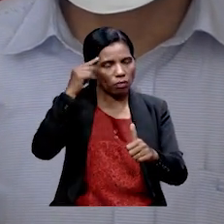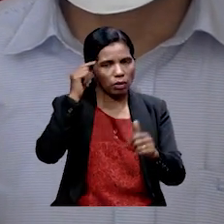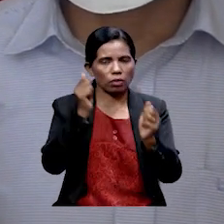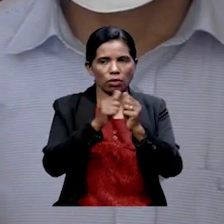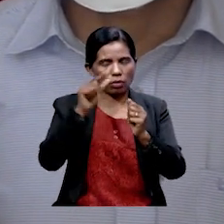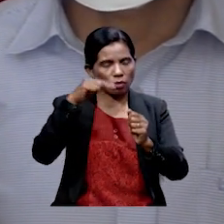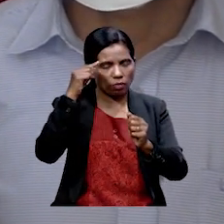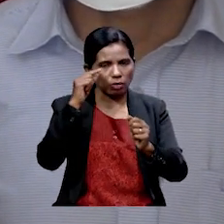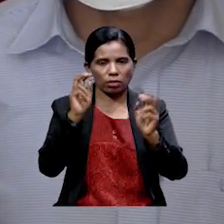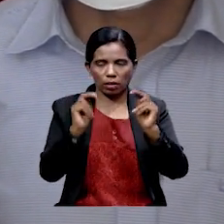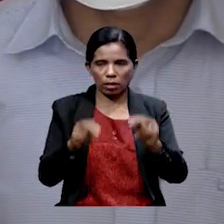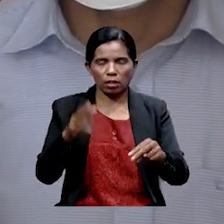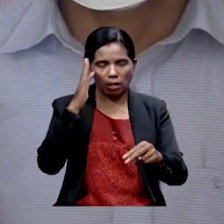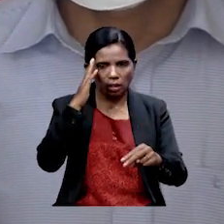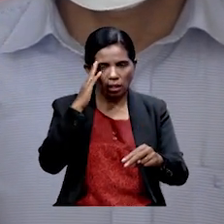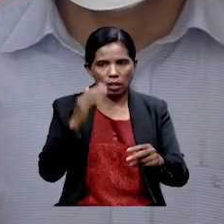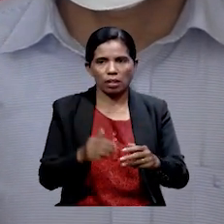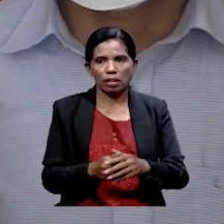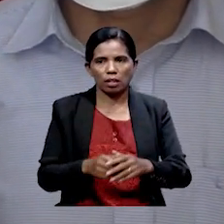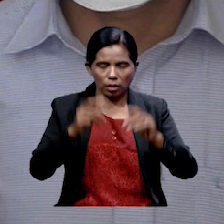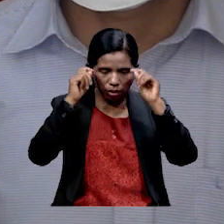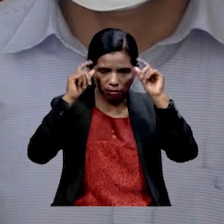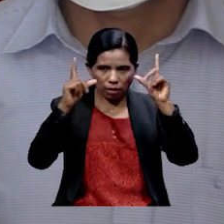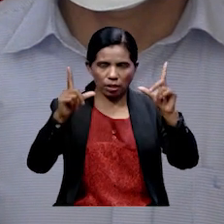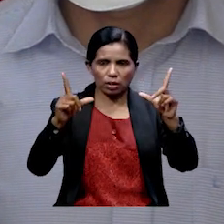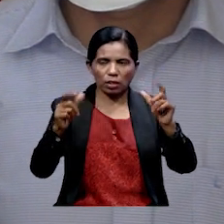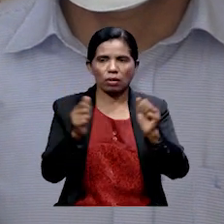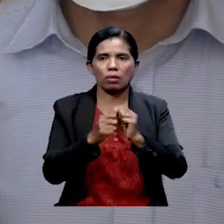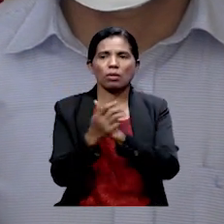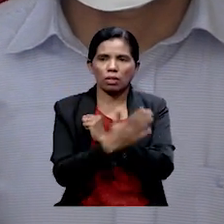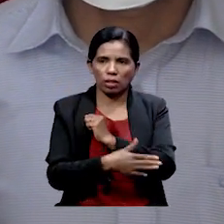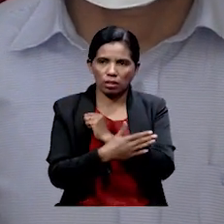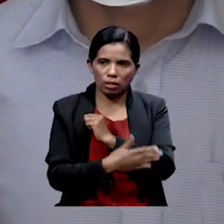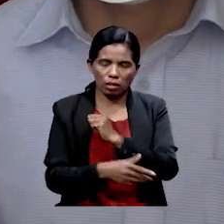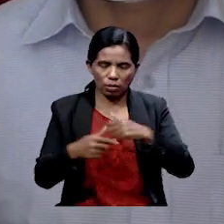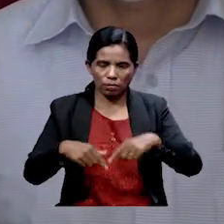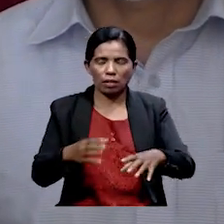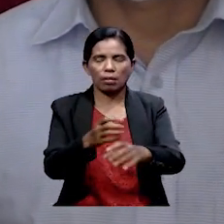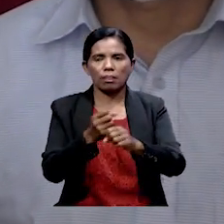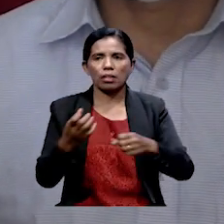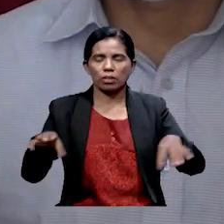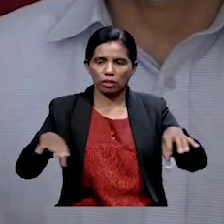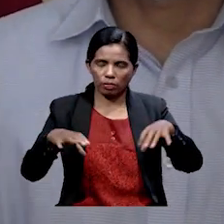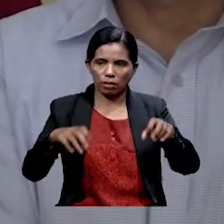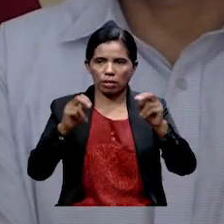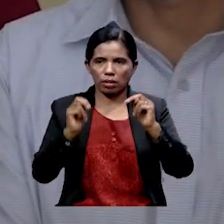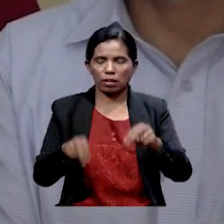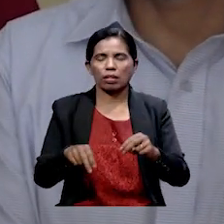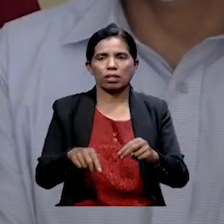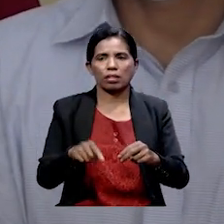ser koinese ulu Timor Leste ho nasaun nebe ma tu simu Timor Leste ba servisu tengser halo akoru zitu